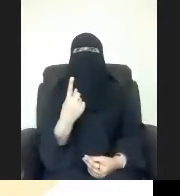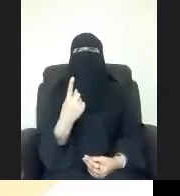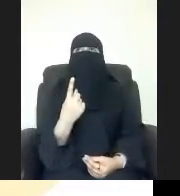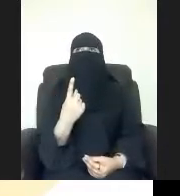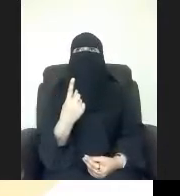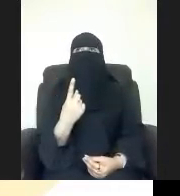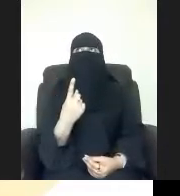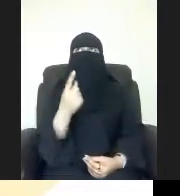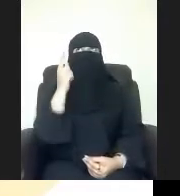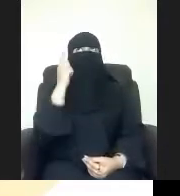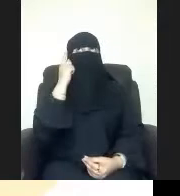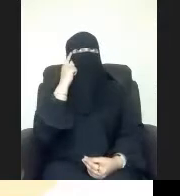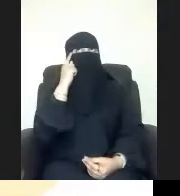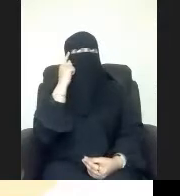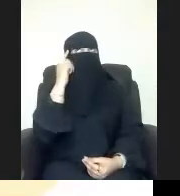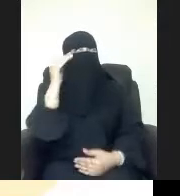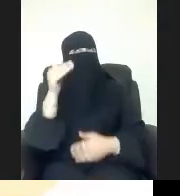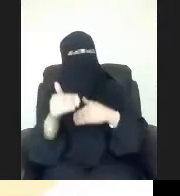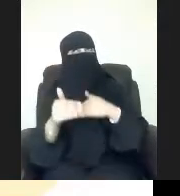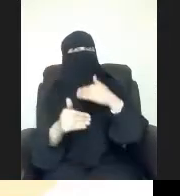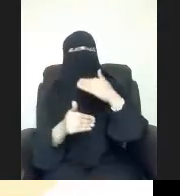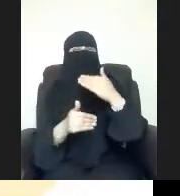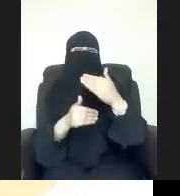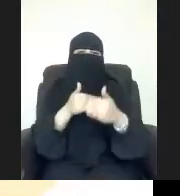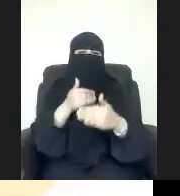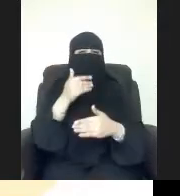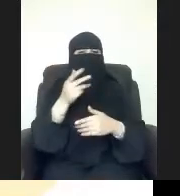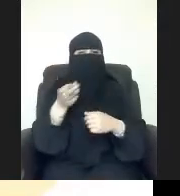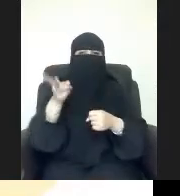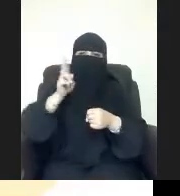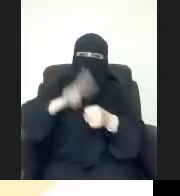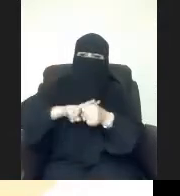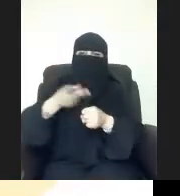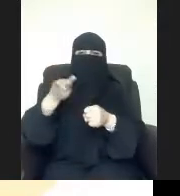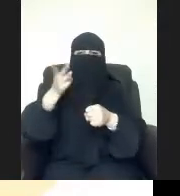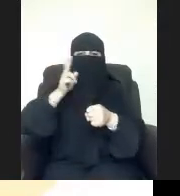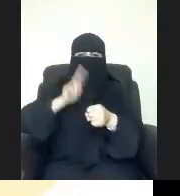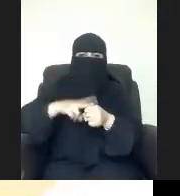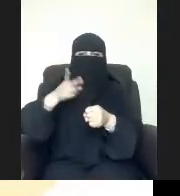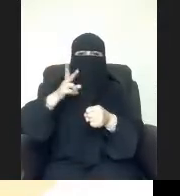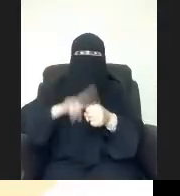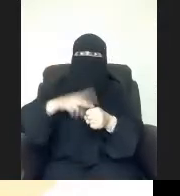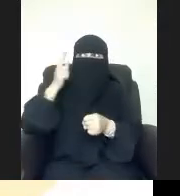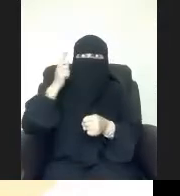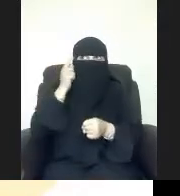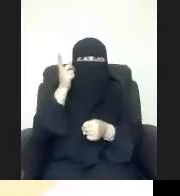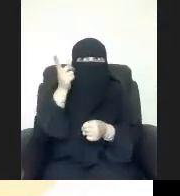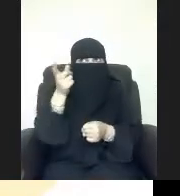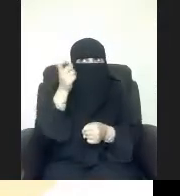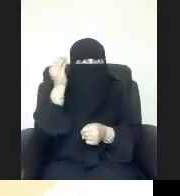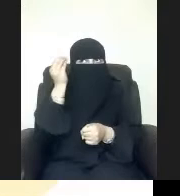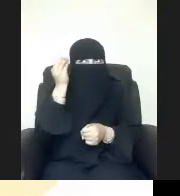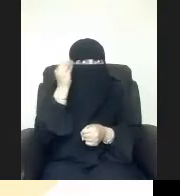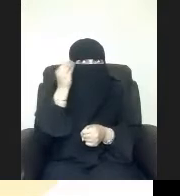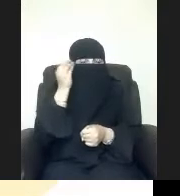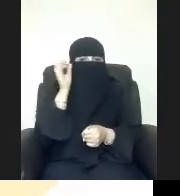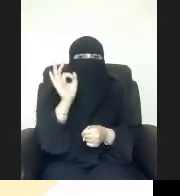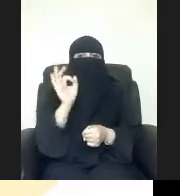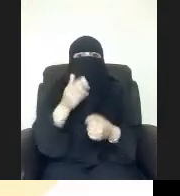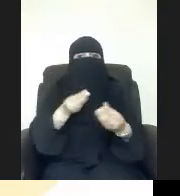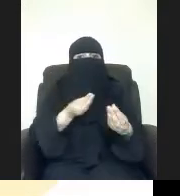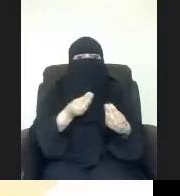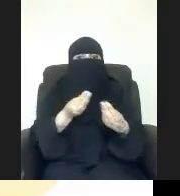وأستطيع أن أراجع المقطع مرة ومرتين وثلاثة وأربعة حتى أفهم وأجي أناقش داخل القاعة،